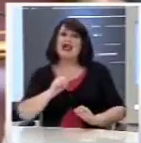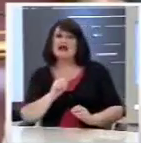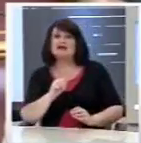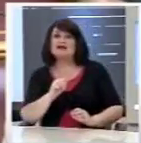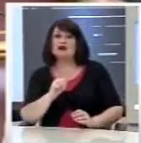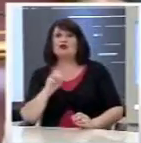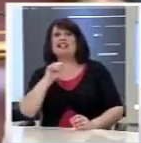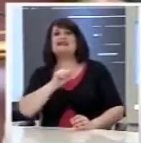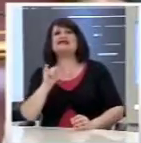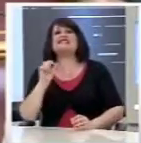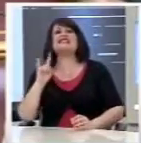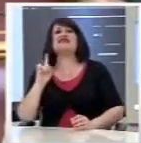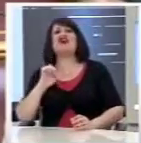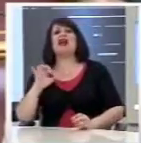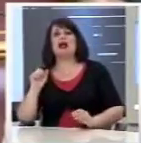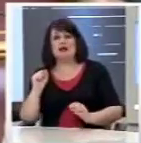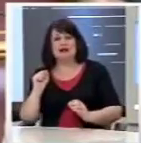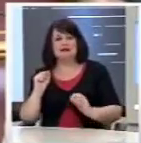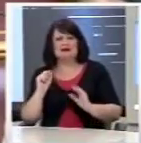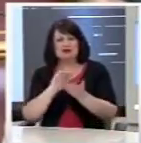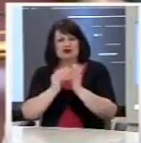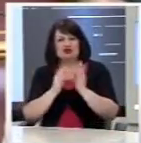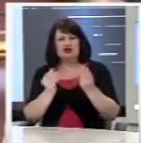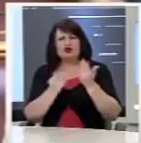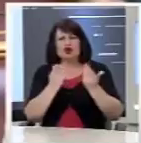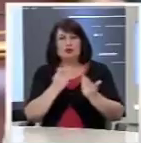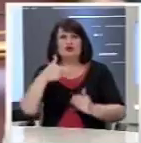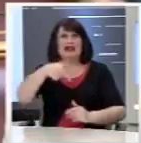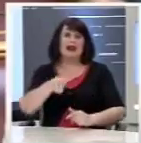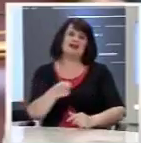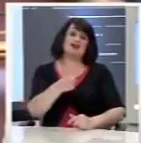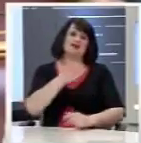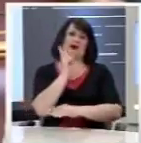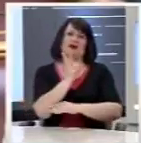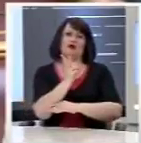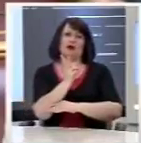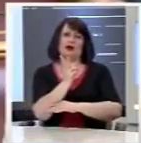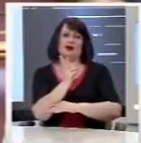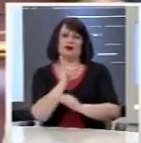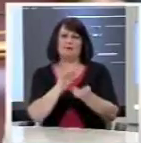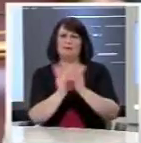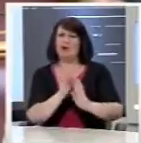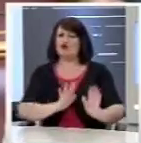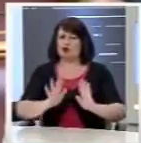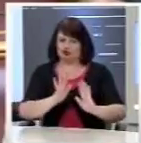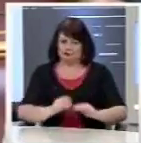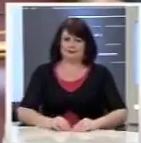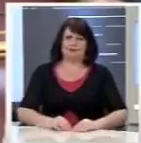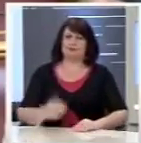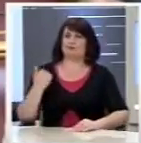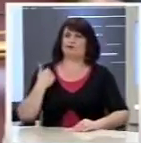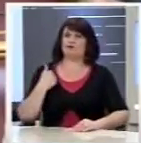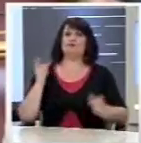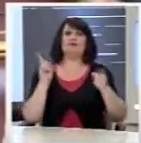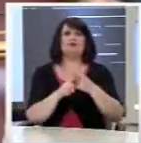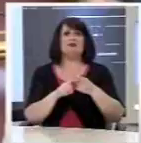Ερακλή Σιφακάκη και πώς γινόντουσαν οι δουλειές τότε, πώς στείλατε κατηγορούμενο το Γρυλάκι. Όσον αφορά τις συναντήσεις με τον κύριο. Δεν τον έχετε συναντήσει